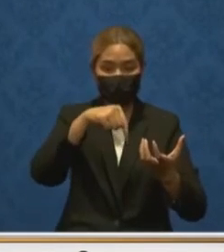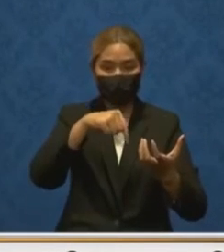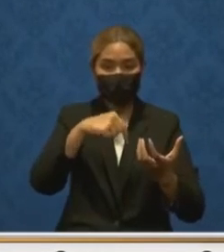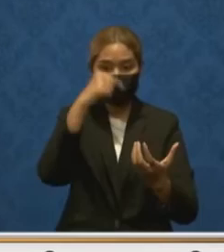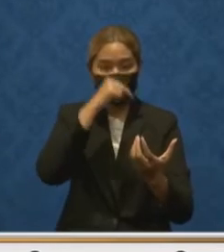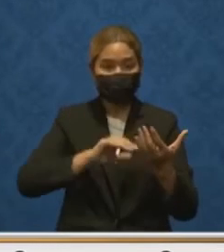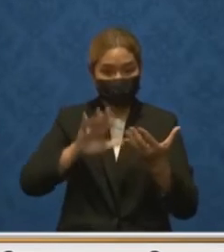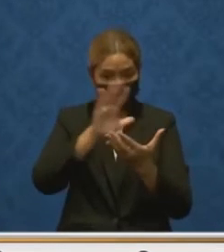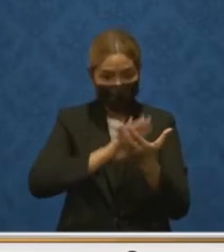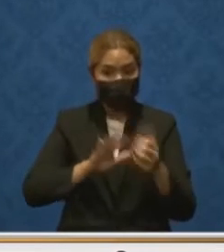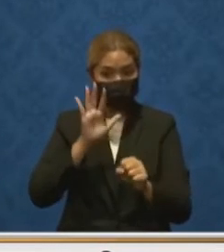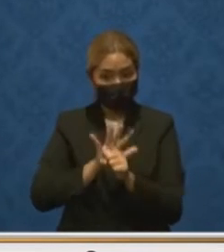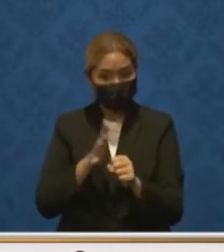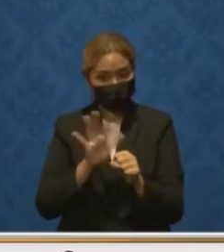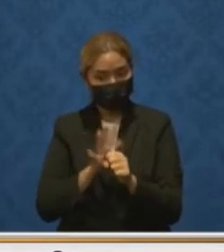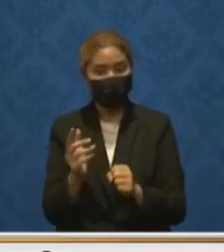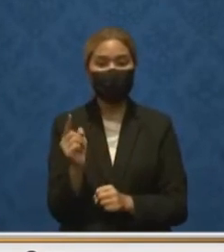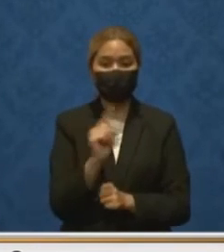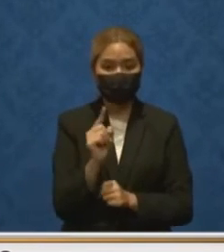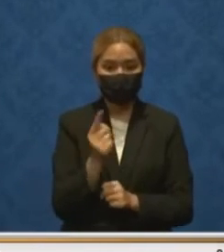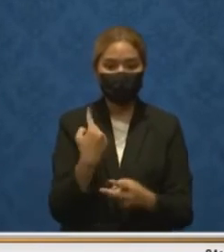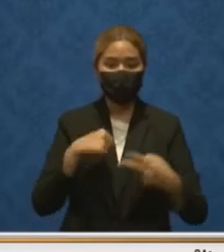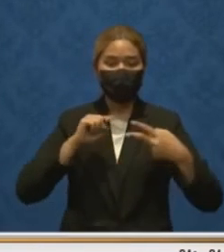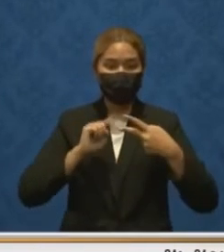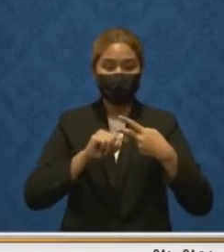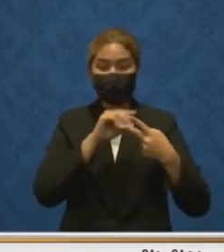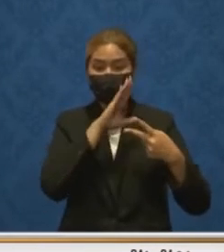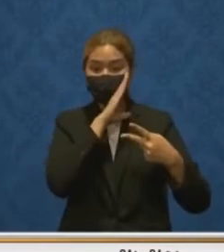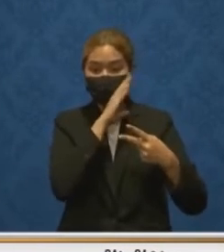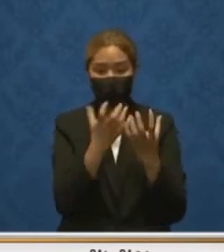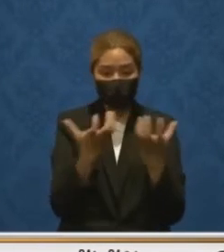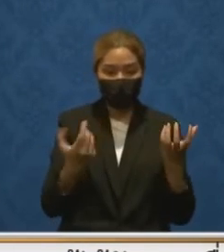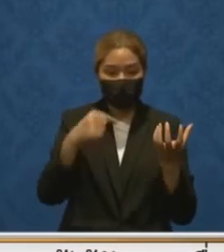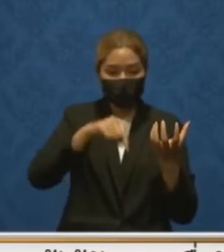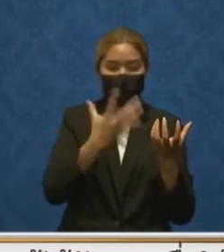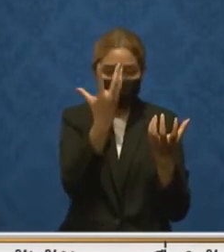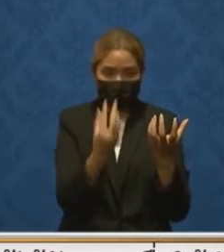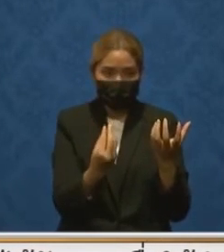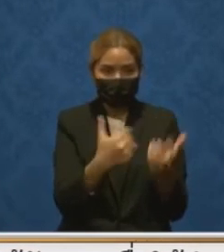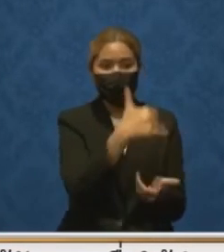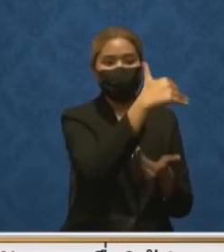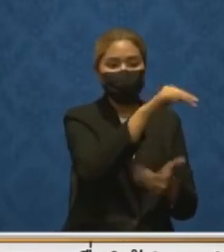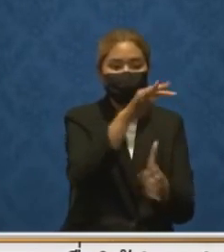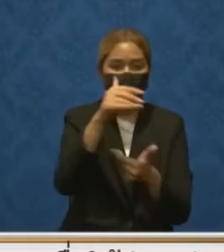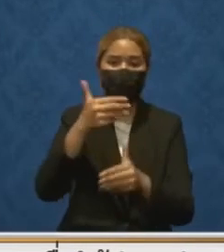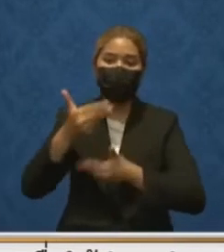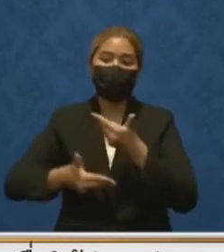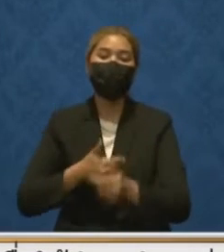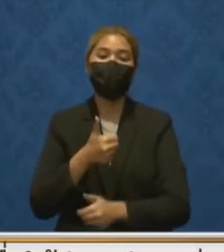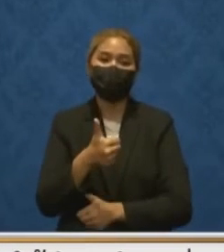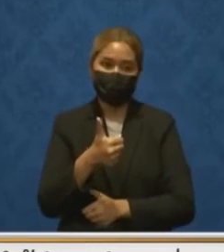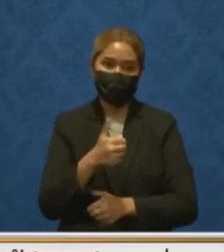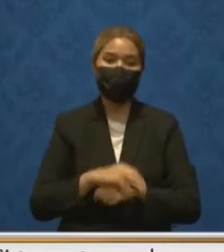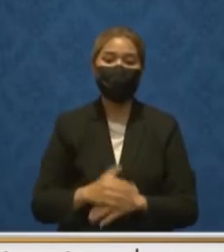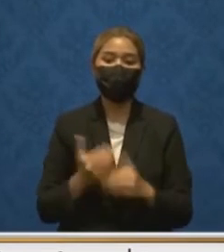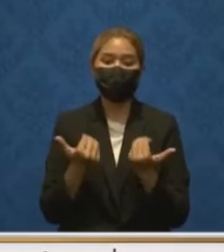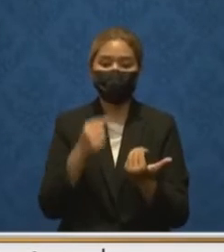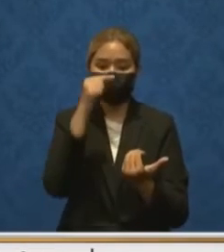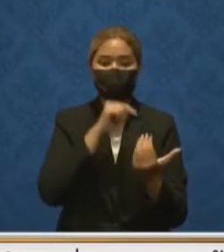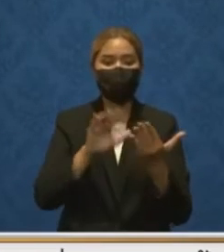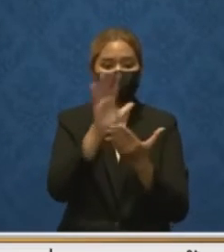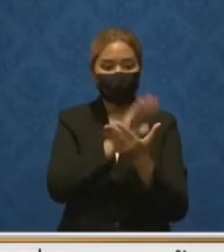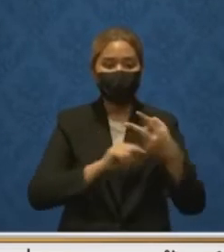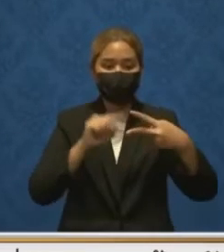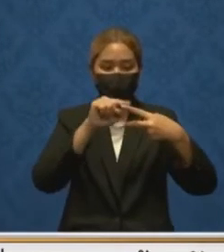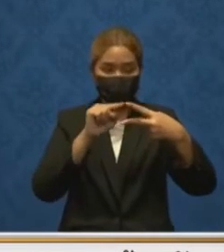นประเทศต้องเพียงพอกฏสองท่าเหลือส่งออกอันนี้จะทำให้เราได้ทั้งสอง